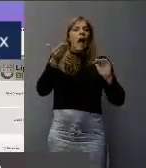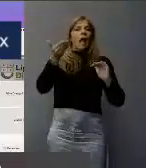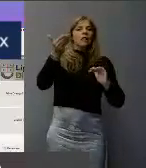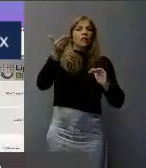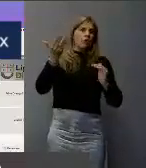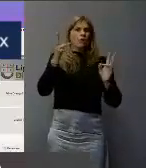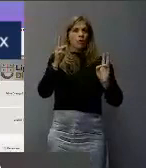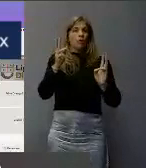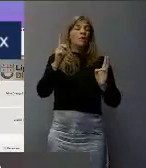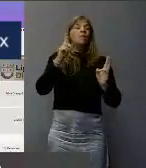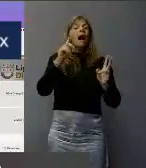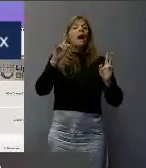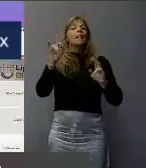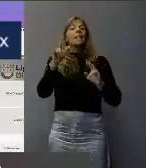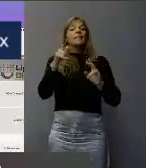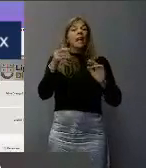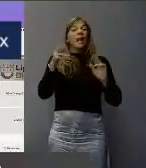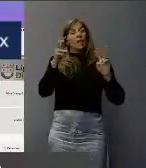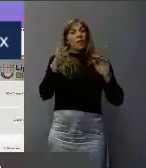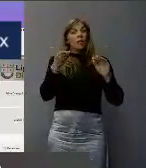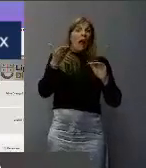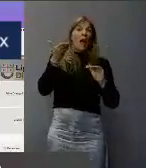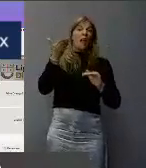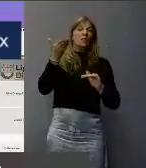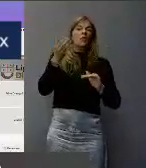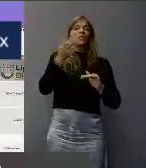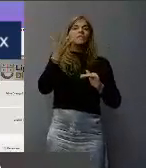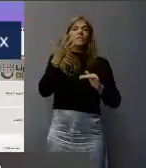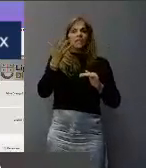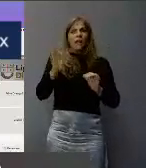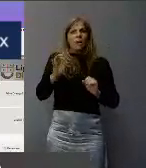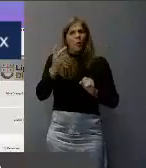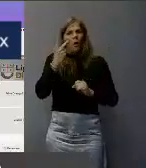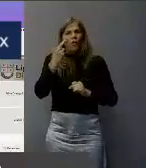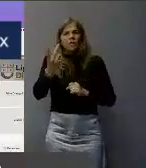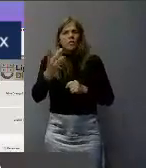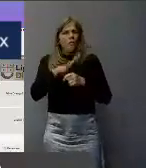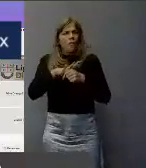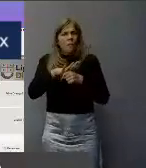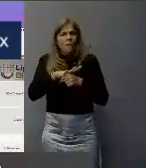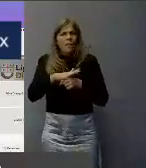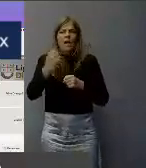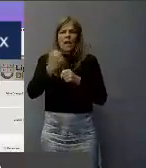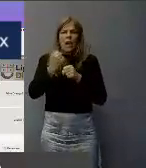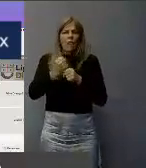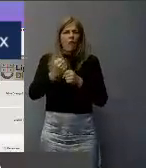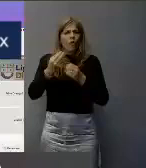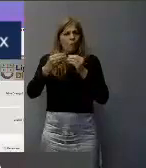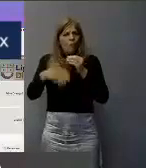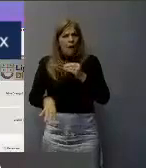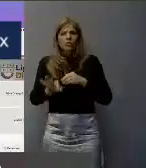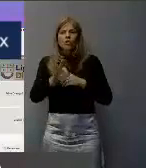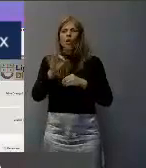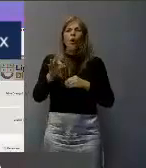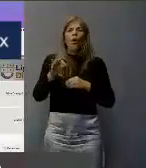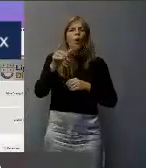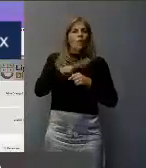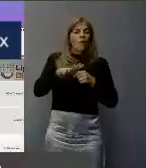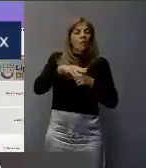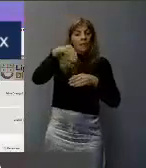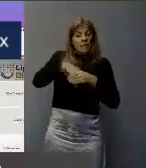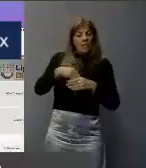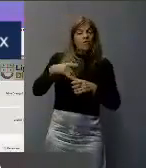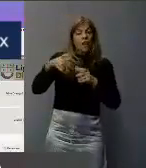troppo alto intendo che sono fuori famiglie che hanno perso lavoro famiglie che hanno abili in casa o famiglie che hanno anziani in